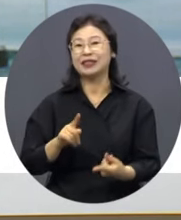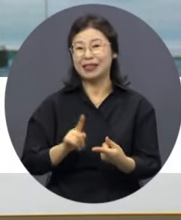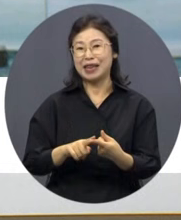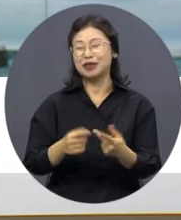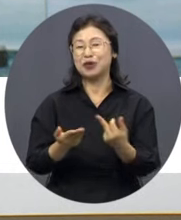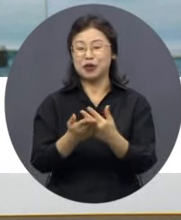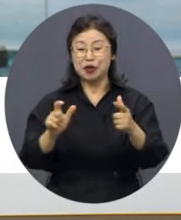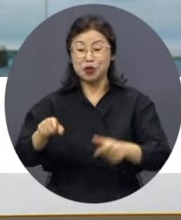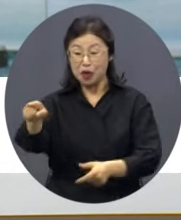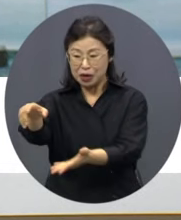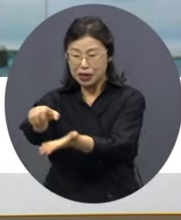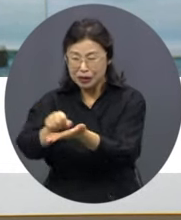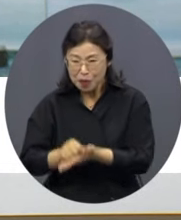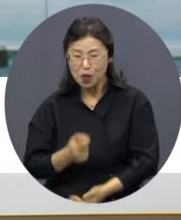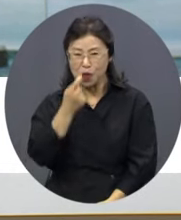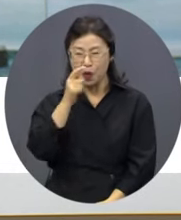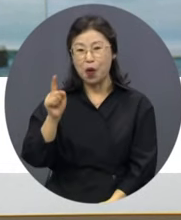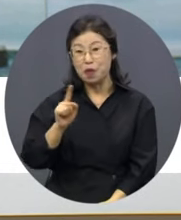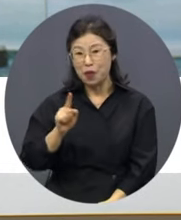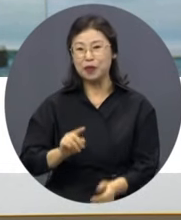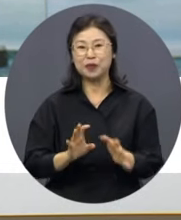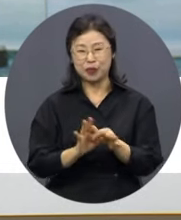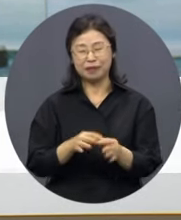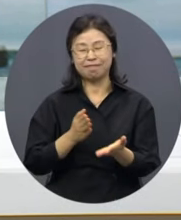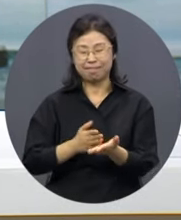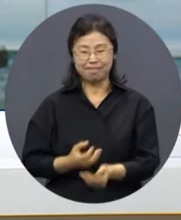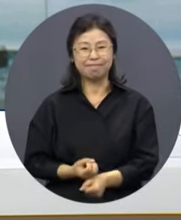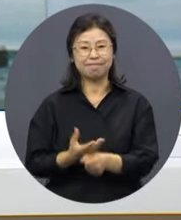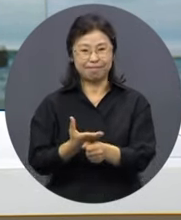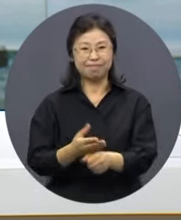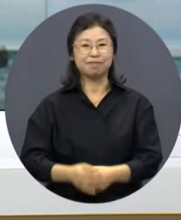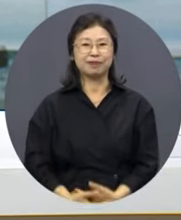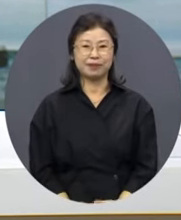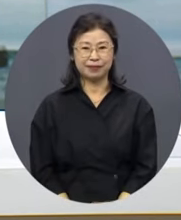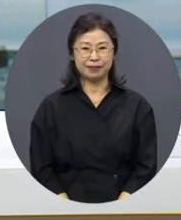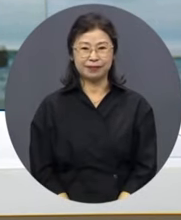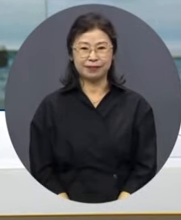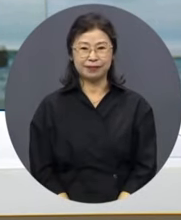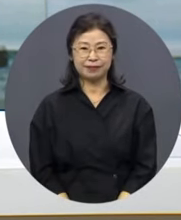또 제주도가 참고할 점은 무엇인지 송원일 기자가